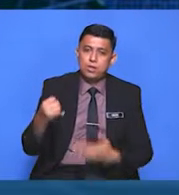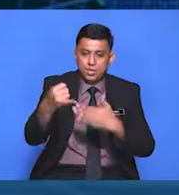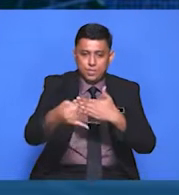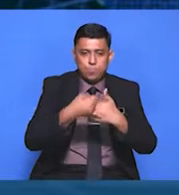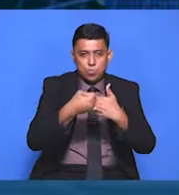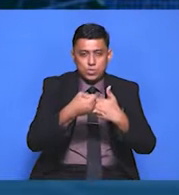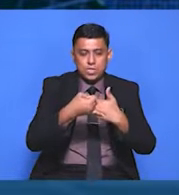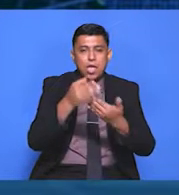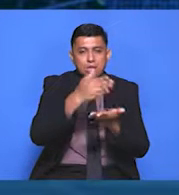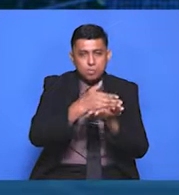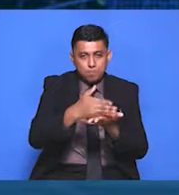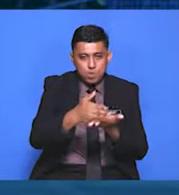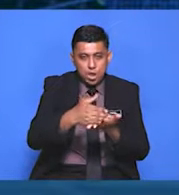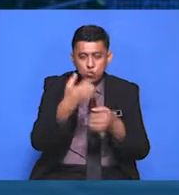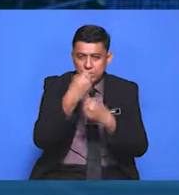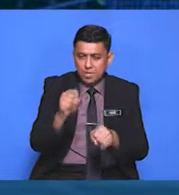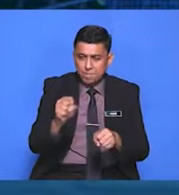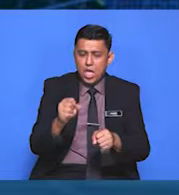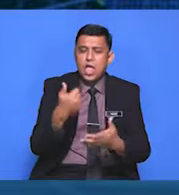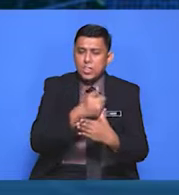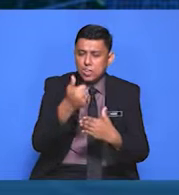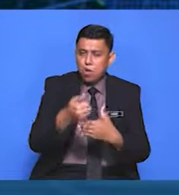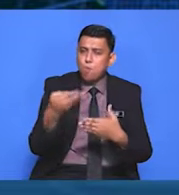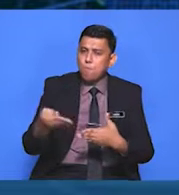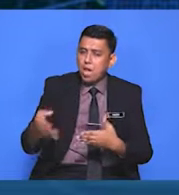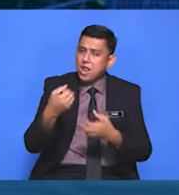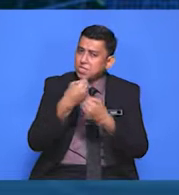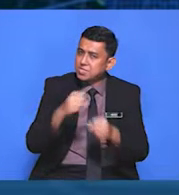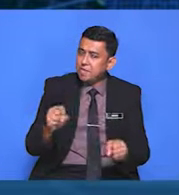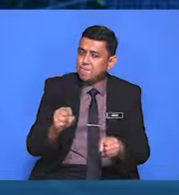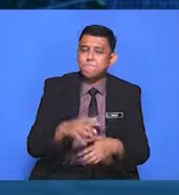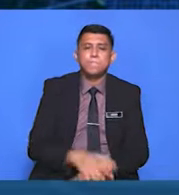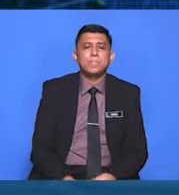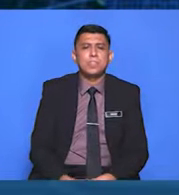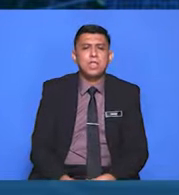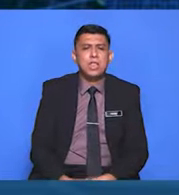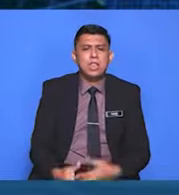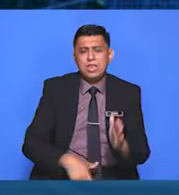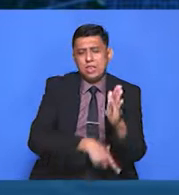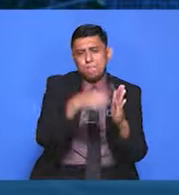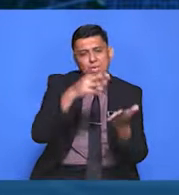separuh siap atau barang siap, menjadi relatif lebih mahal.